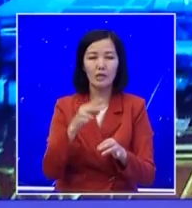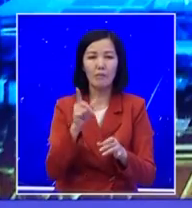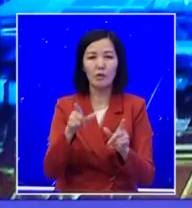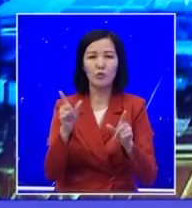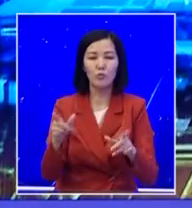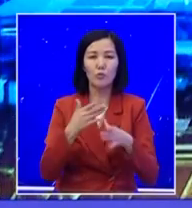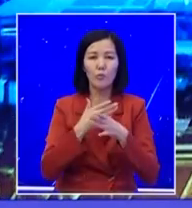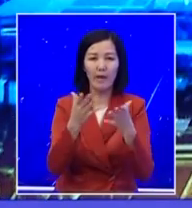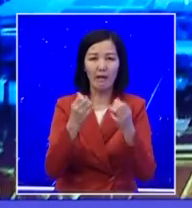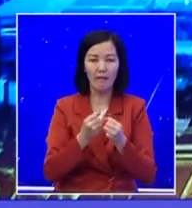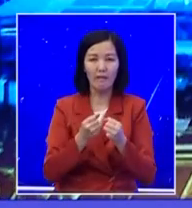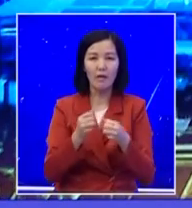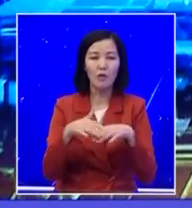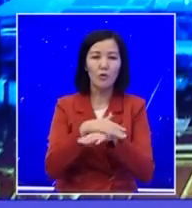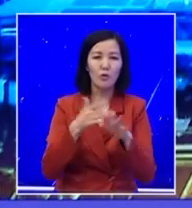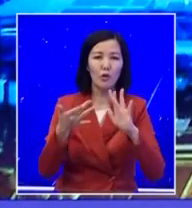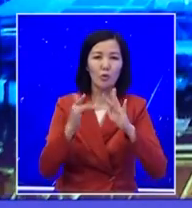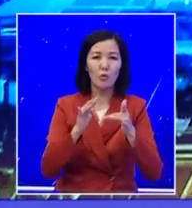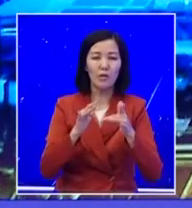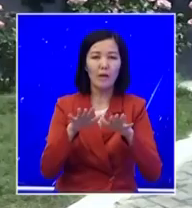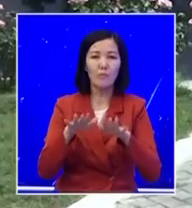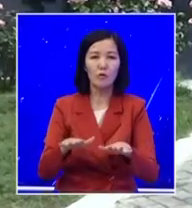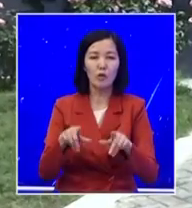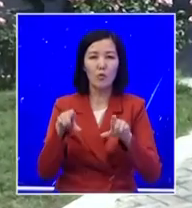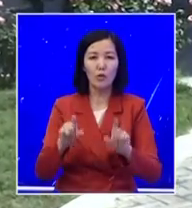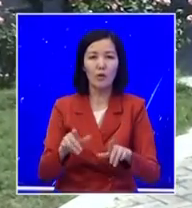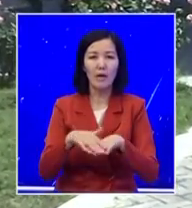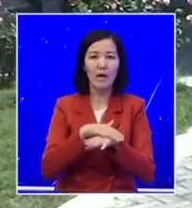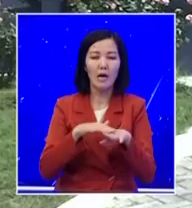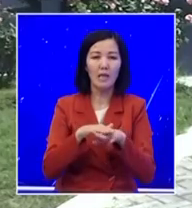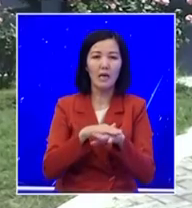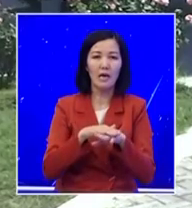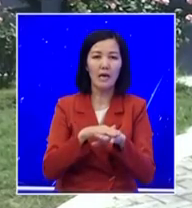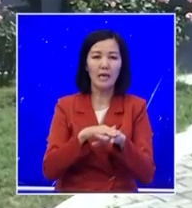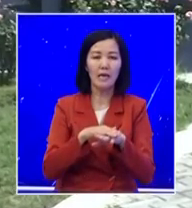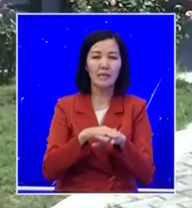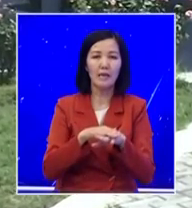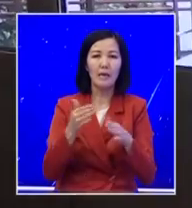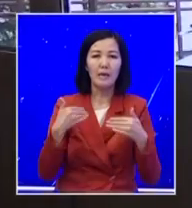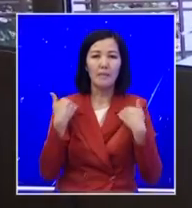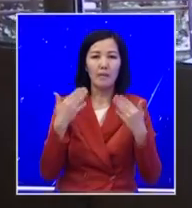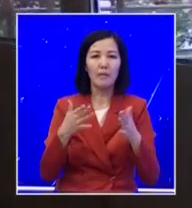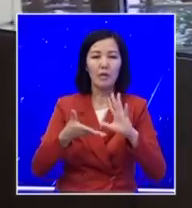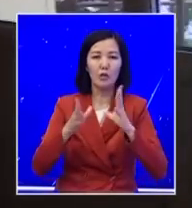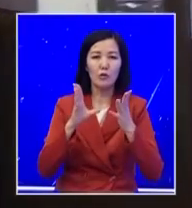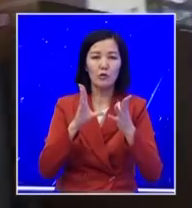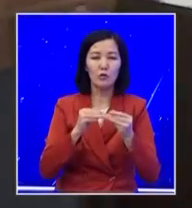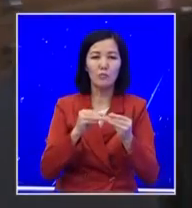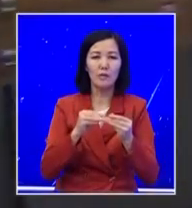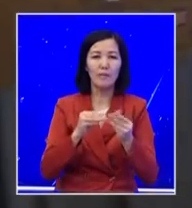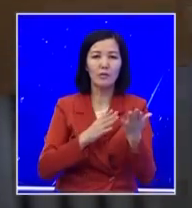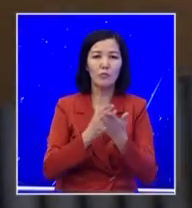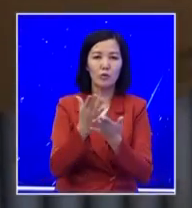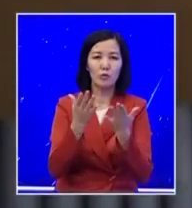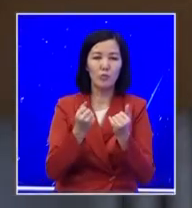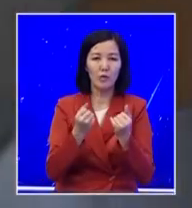20-ға жуық адам көмек алған. Яғни тұрғындар онлайн бұрышта отырып, халық үніне құлақ асатын мемлекет тұжырымдамасының игілігін көрді.